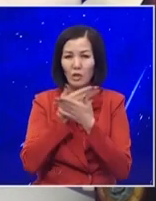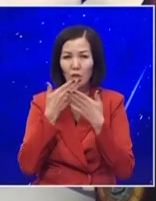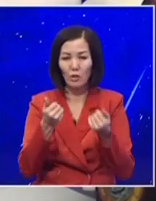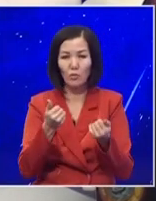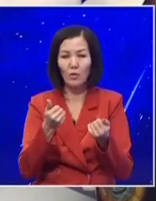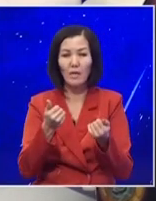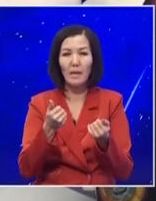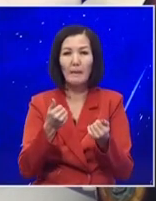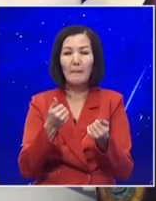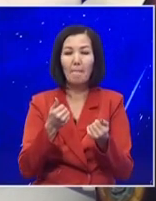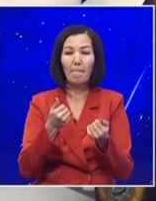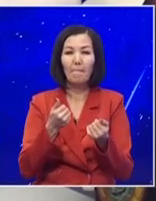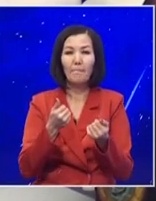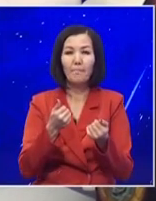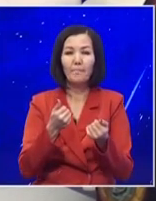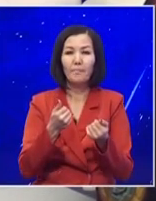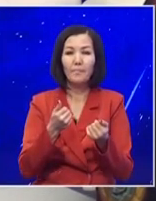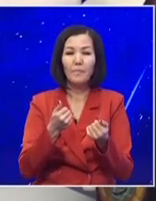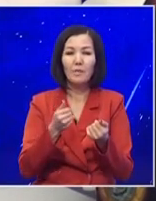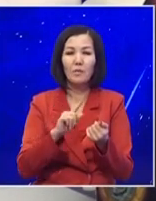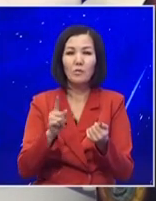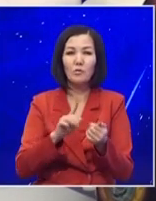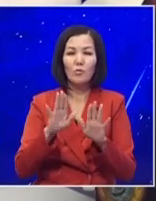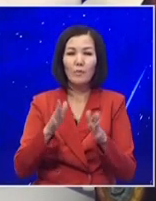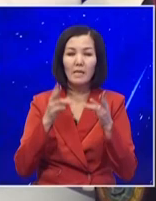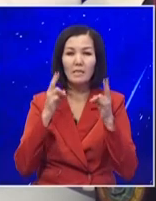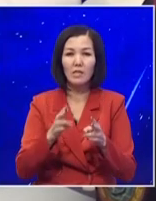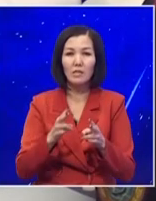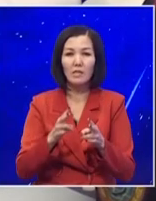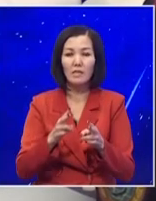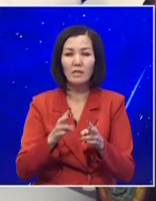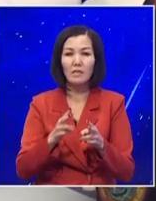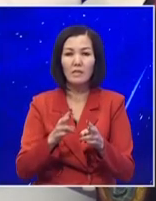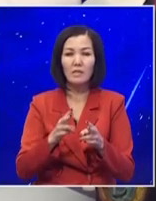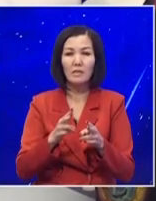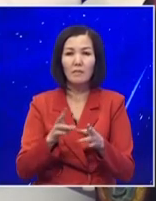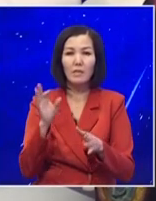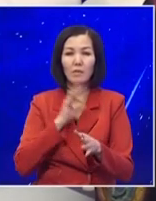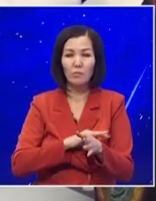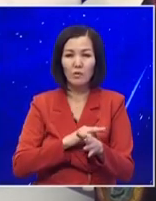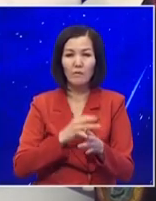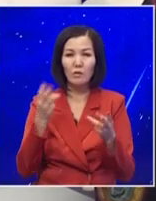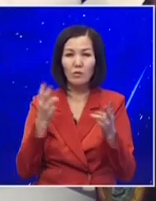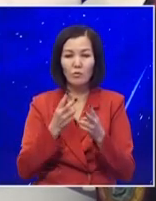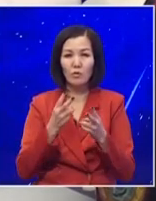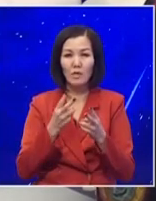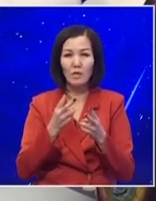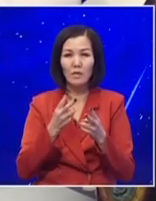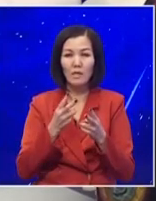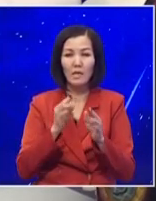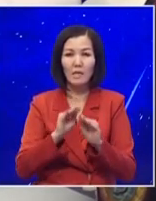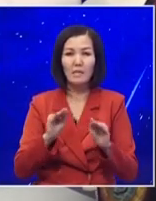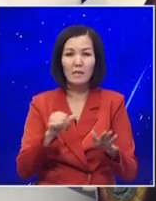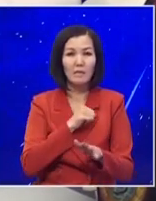отсутствуют, а также вызывает сомнения происхождения данной пиротехники. При ее использовании, конечно, ни в коем случае нельзя